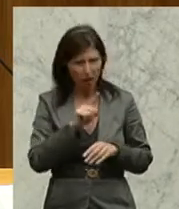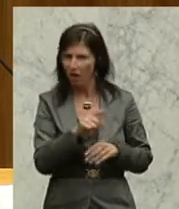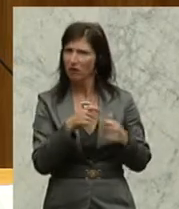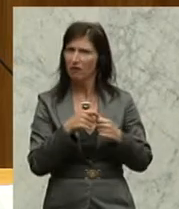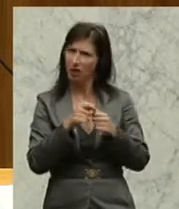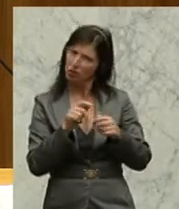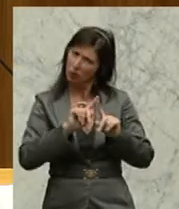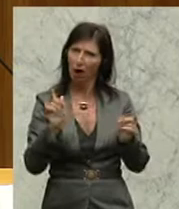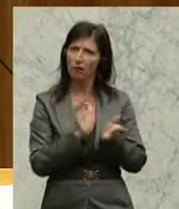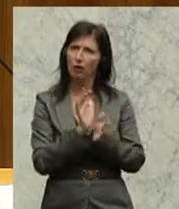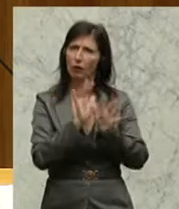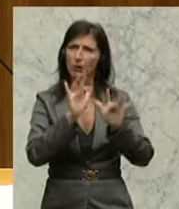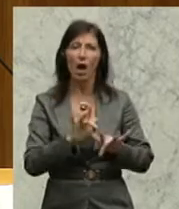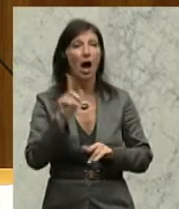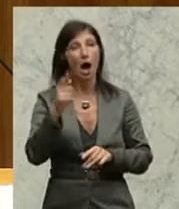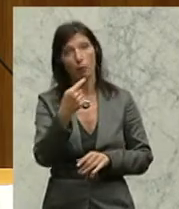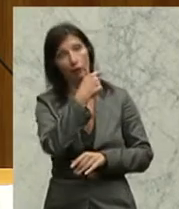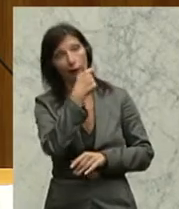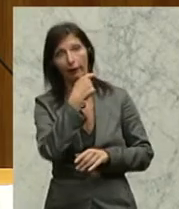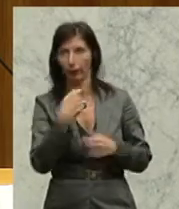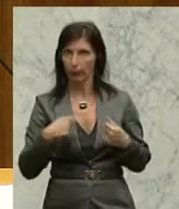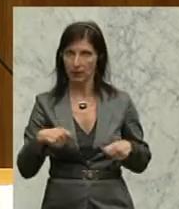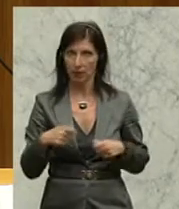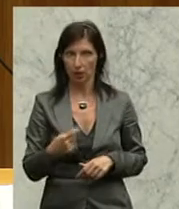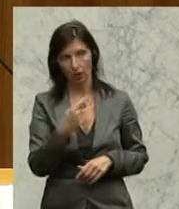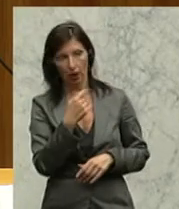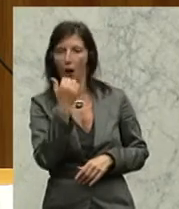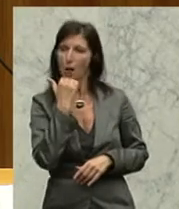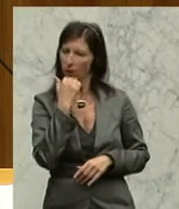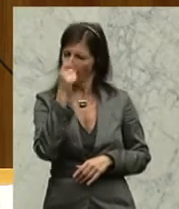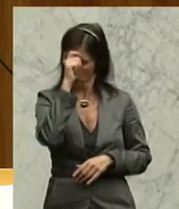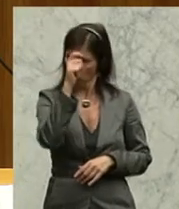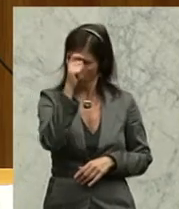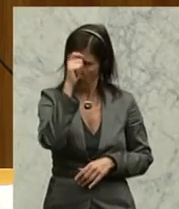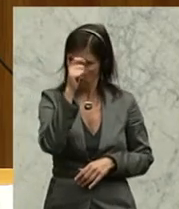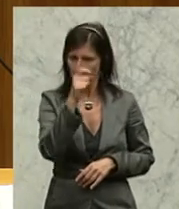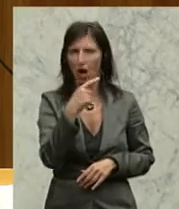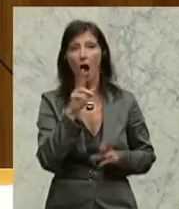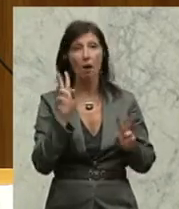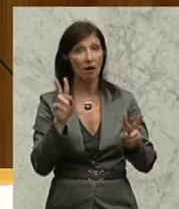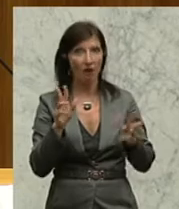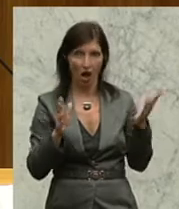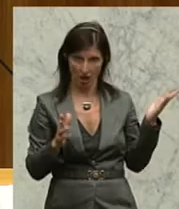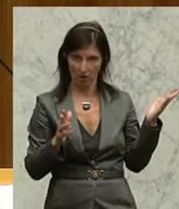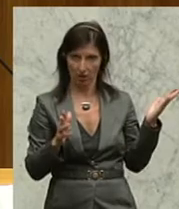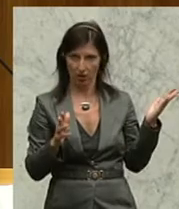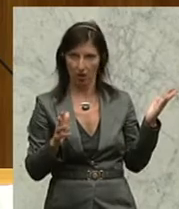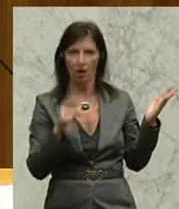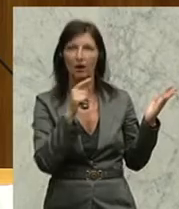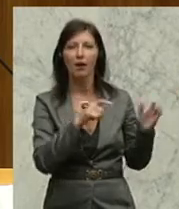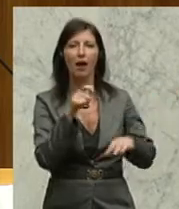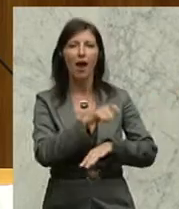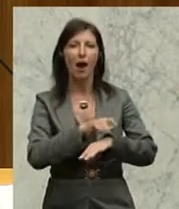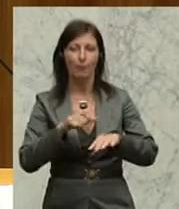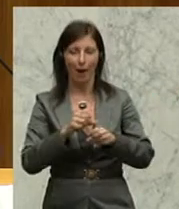wenn der herr präsident der hinter mir sitzen ich privat sehr schätze er ist jetzt ein großmeister des beamten wie kann das noch dem